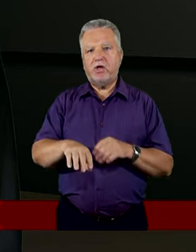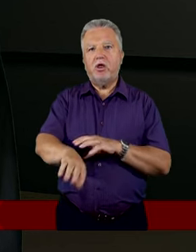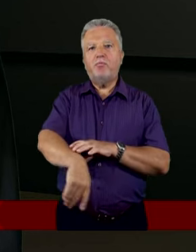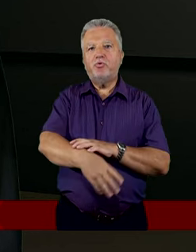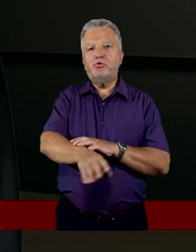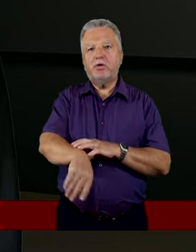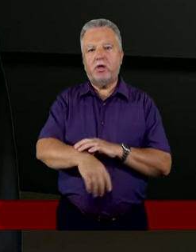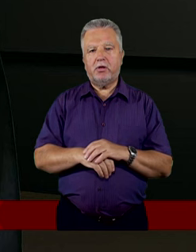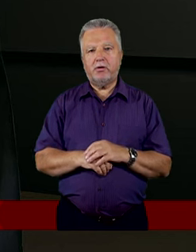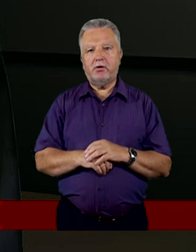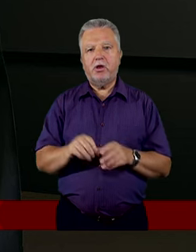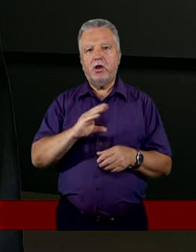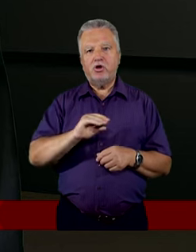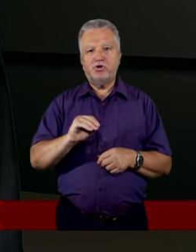pustkowie,